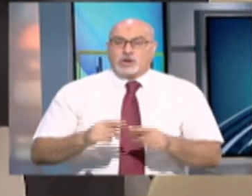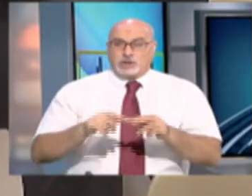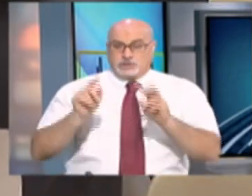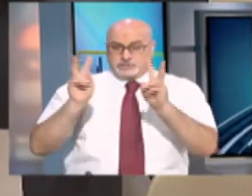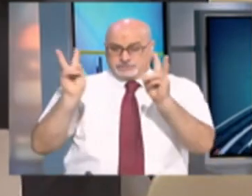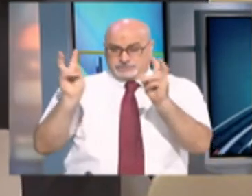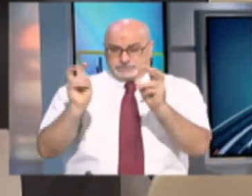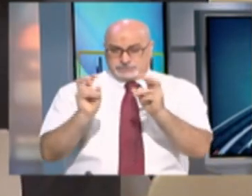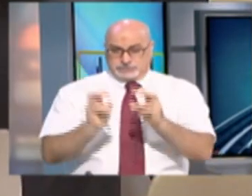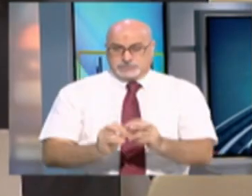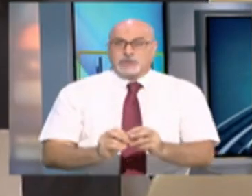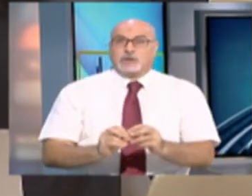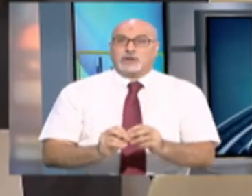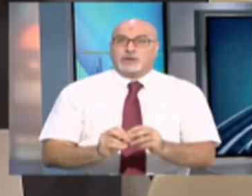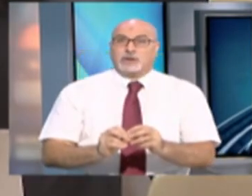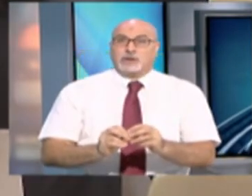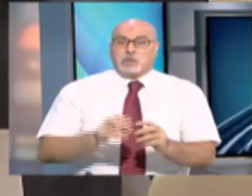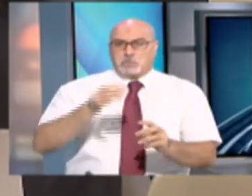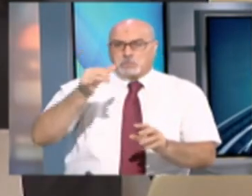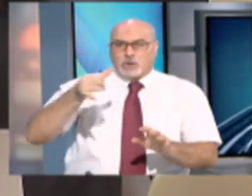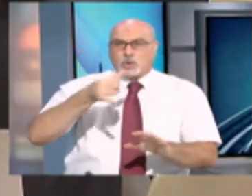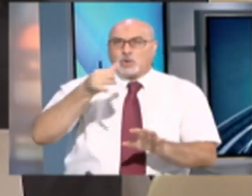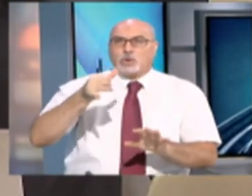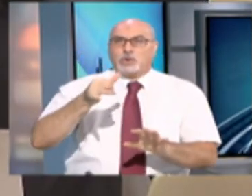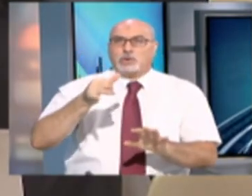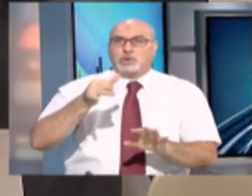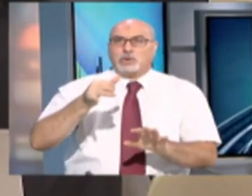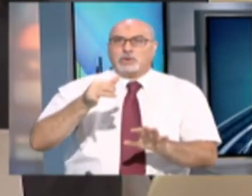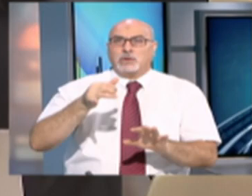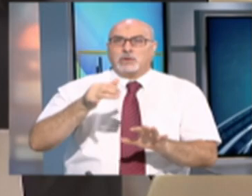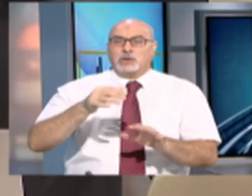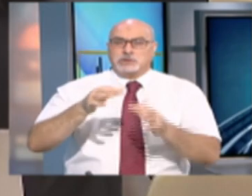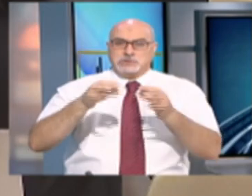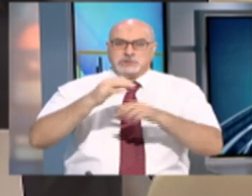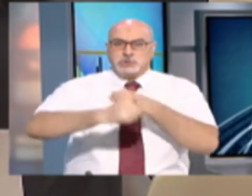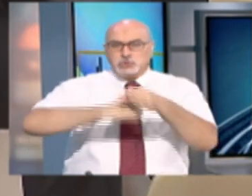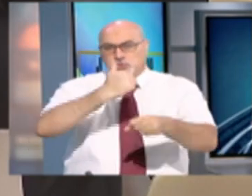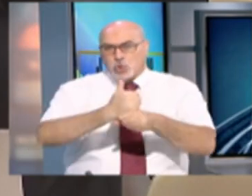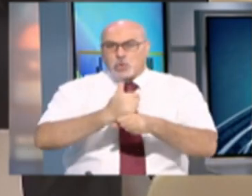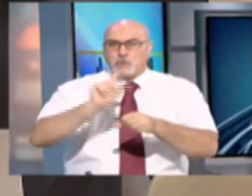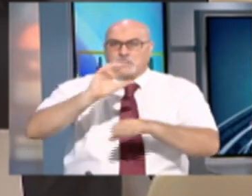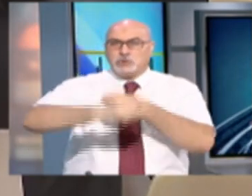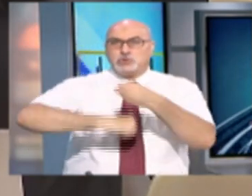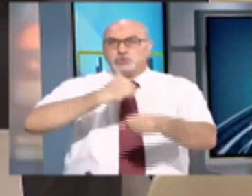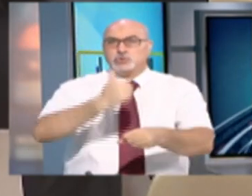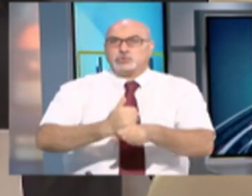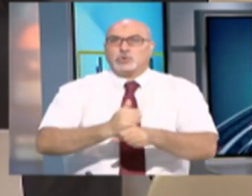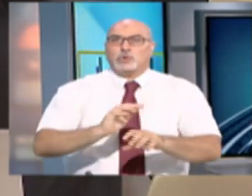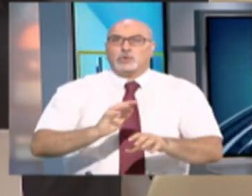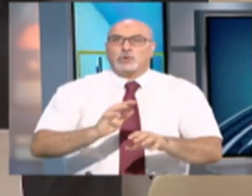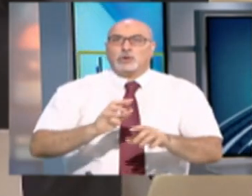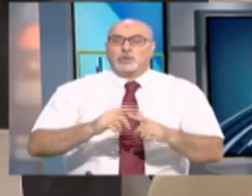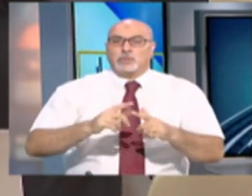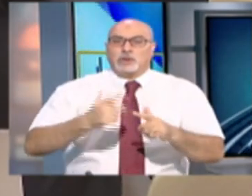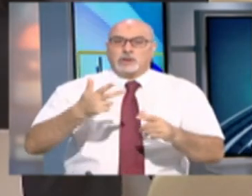إلى، ولكن احنا ماشيين لها ربما بالأقل لمدة 10 سنوات ولا أكثر إن شاء الله. المهم بالنسبة